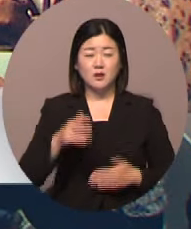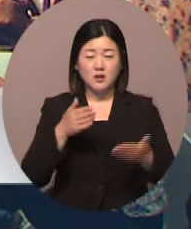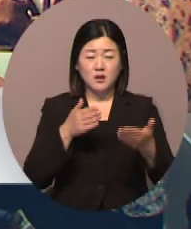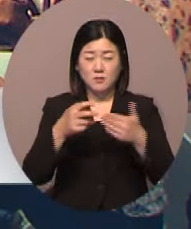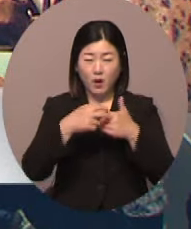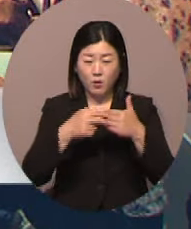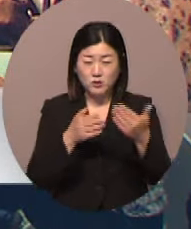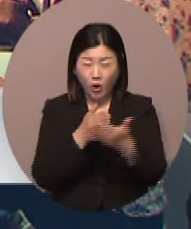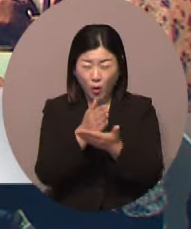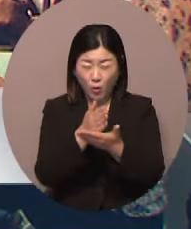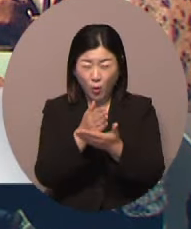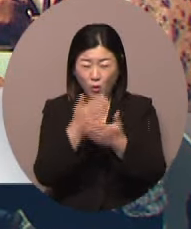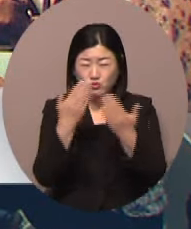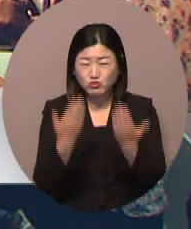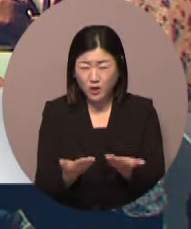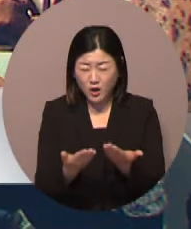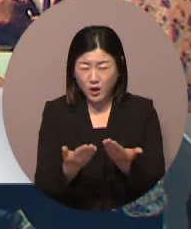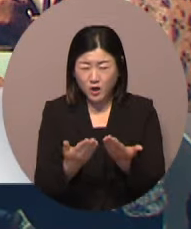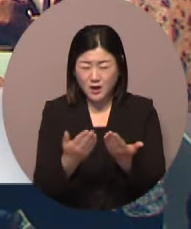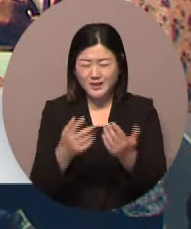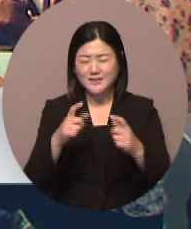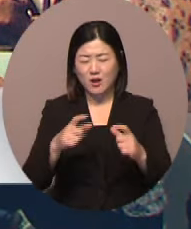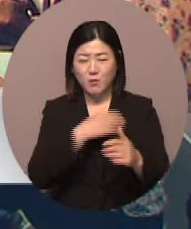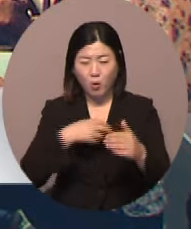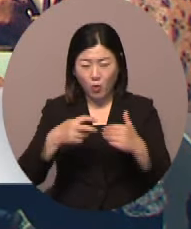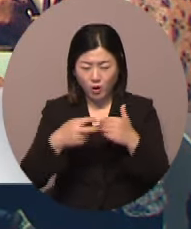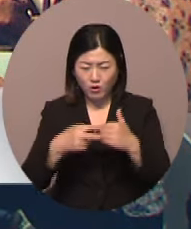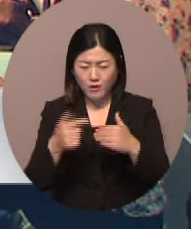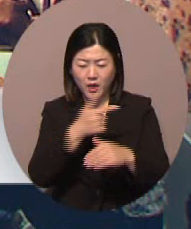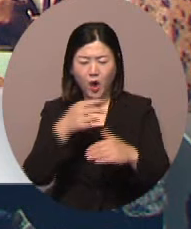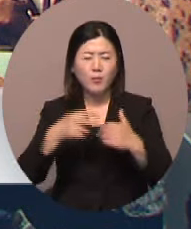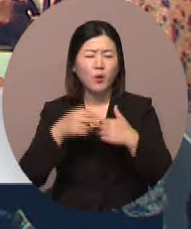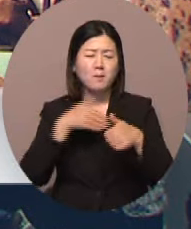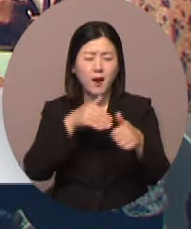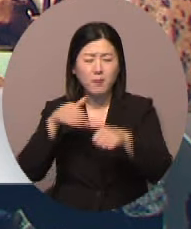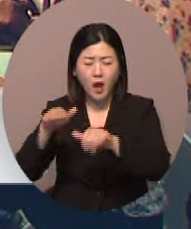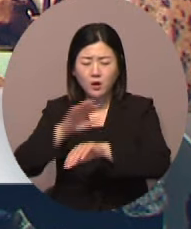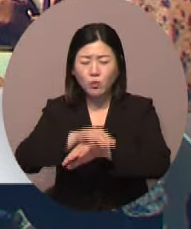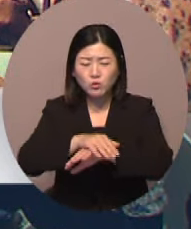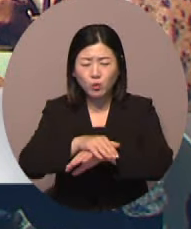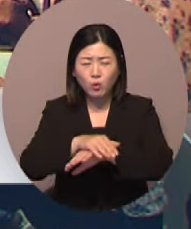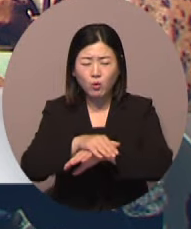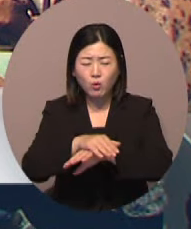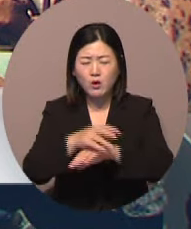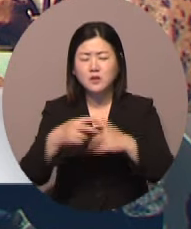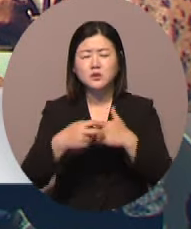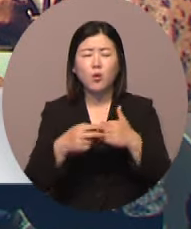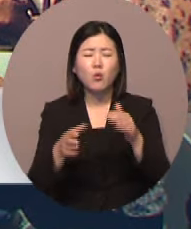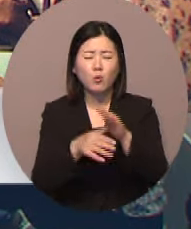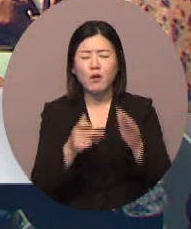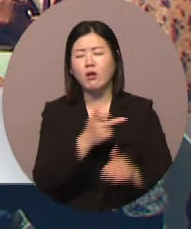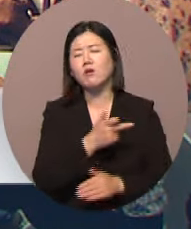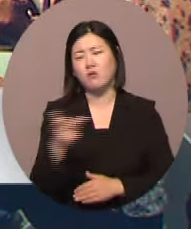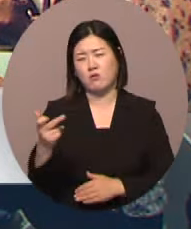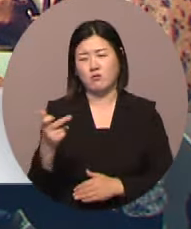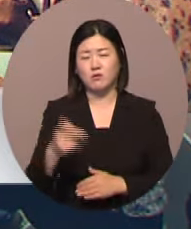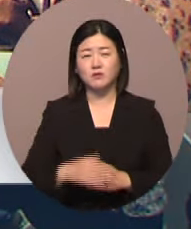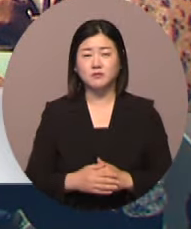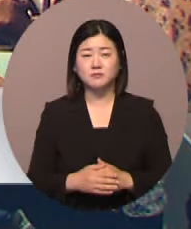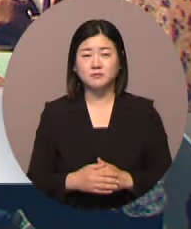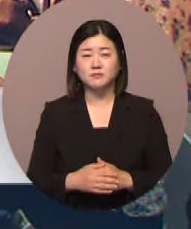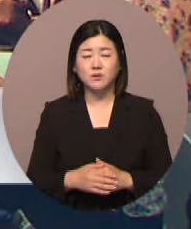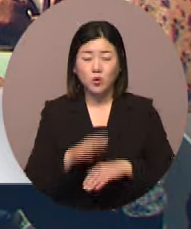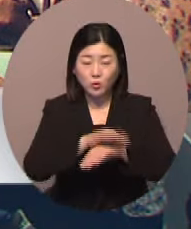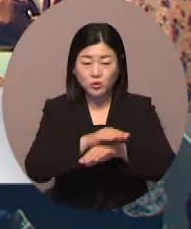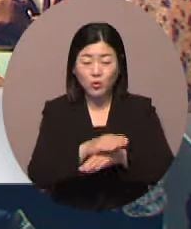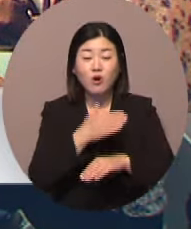전공의들의 집단 사직으로 지역 공중보건의가 대형 병원으로 차출되면서 농촌의 의료 공백은 더 커졌는데요. 이